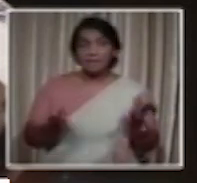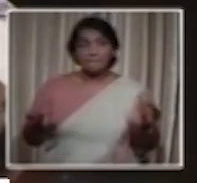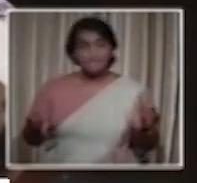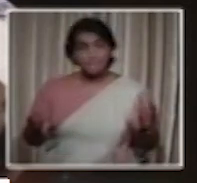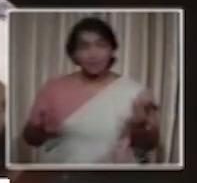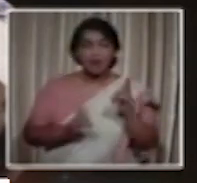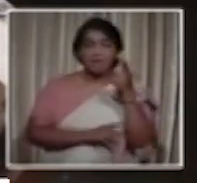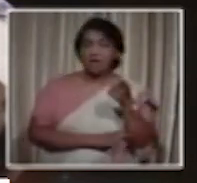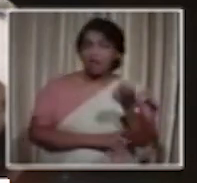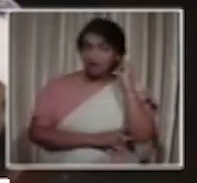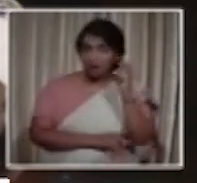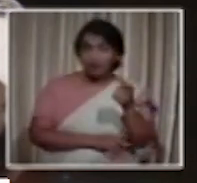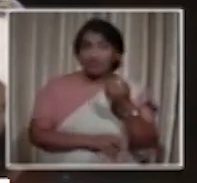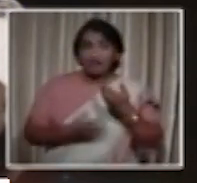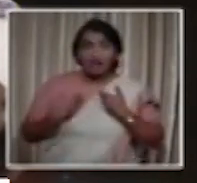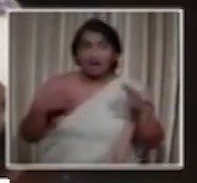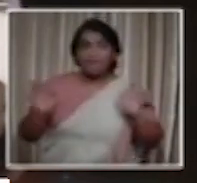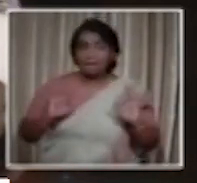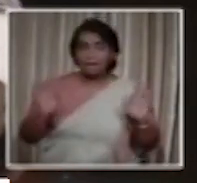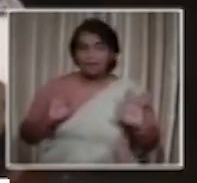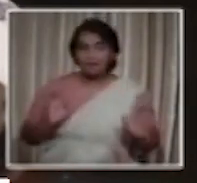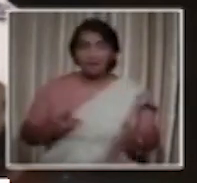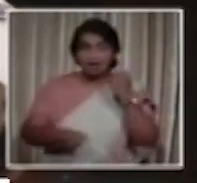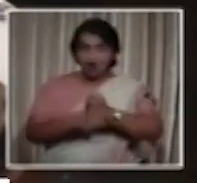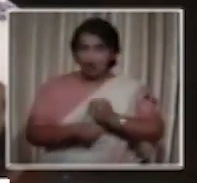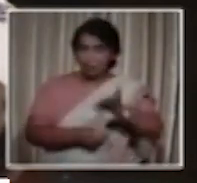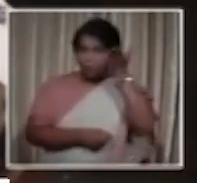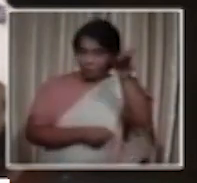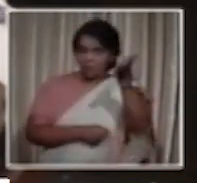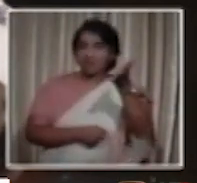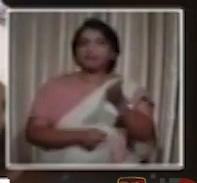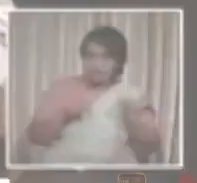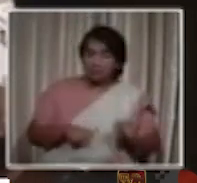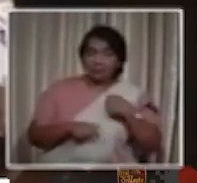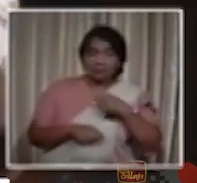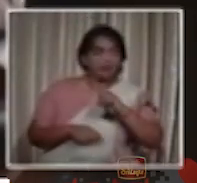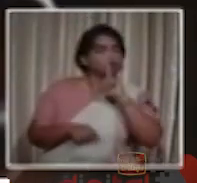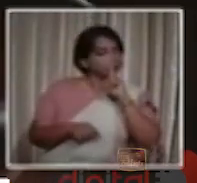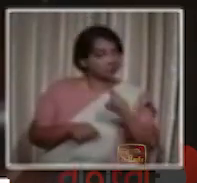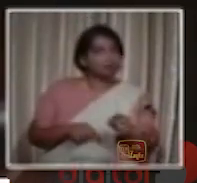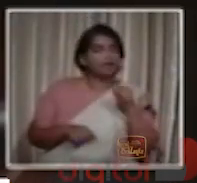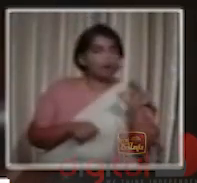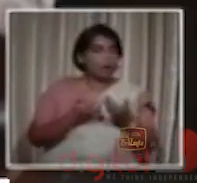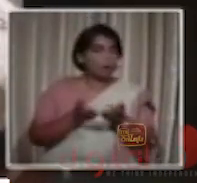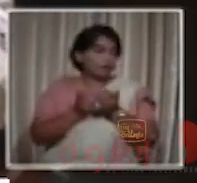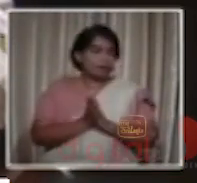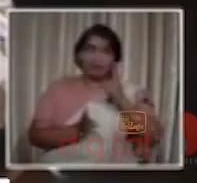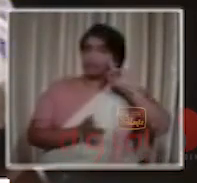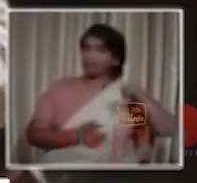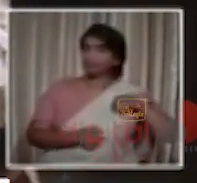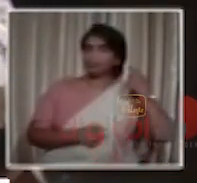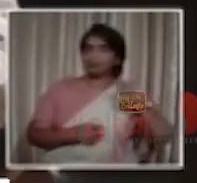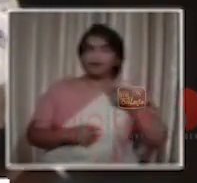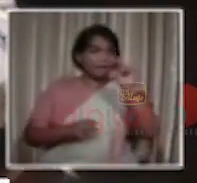ඉඳගෙන බොරදියේ මාළු බෑවේ අපි නෙමෙයි ආණ්ඩුවයි කියන එක මම කියන්න කැමතියි. මේ තම තමන්ට ඕන විදිහට